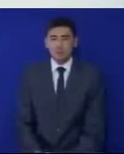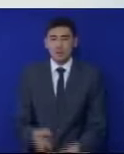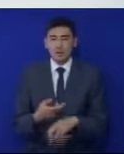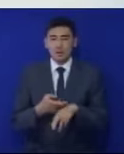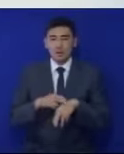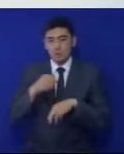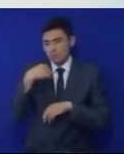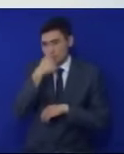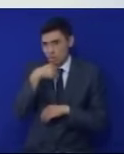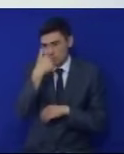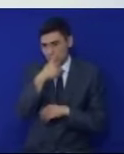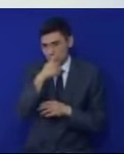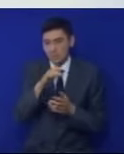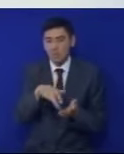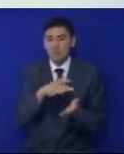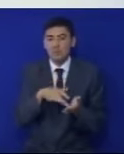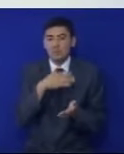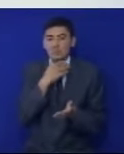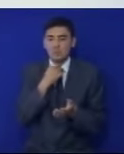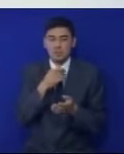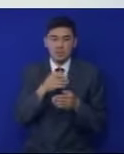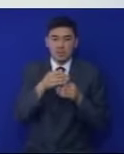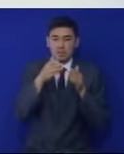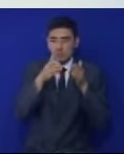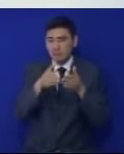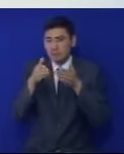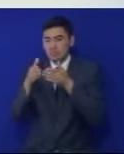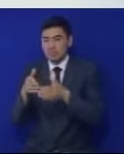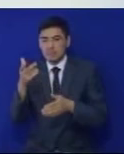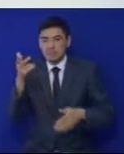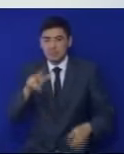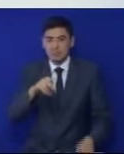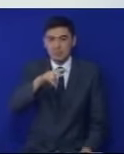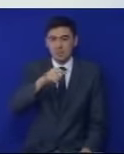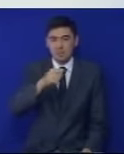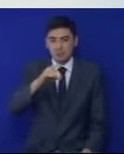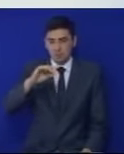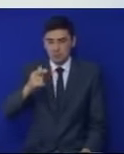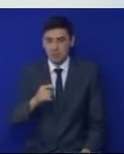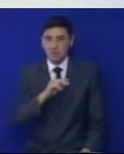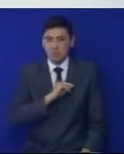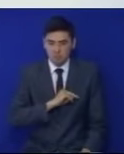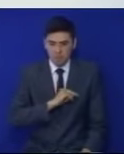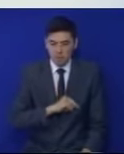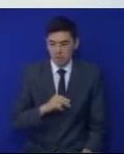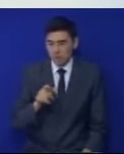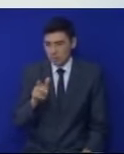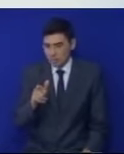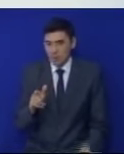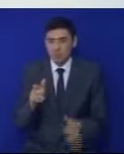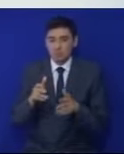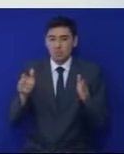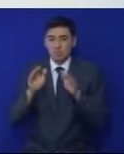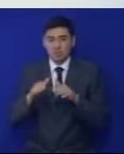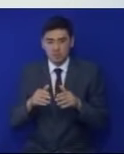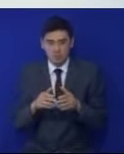Биыл өңіріміз бойынша қала сыртында 3 демалыс лагері жұмыс істейді. Бұл жаз бойы 2000-ға жуық баланың шығармашылығын дамытып, ұйымдастыру қабілеттерін